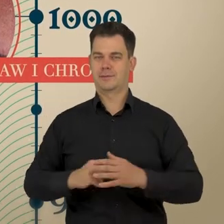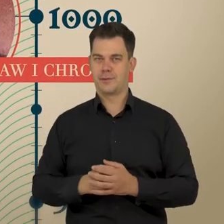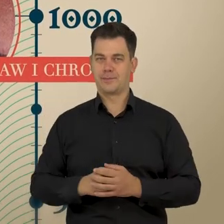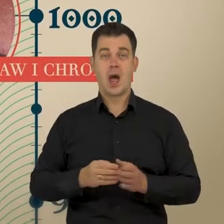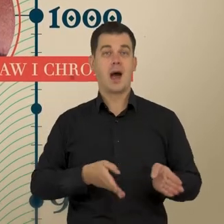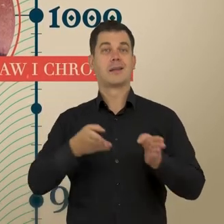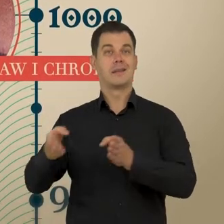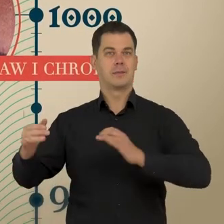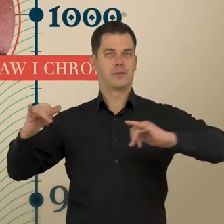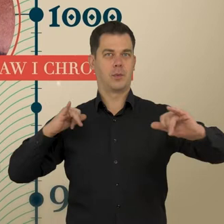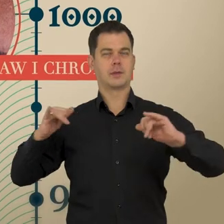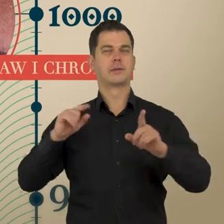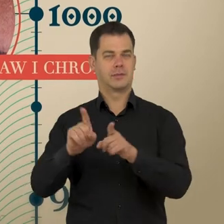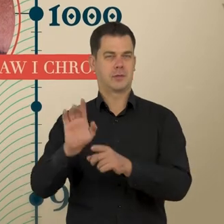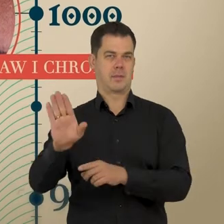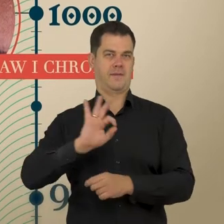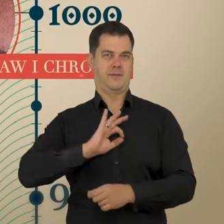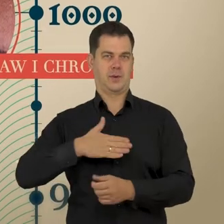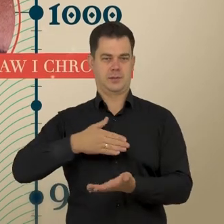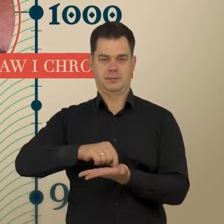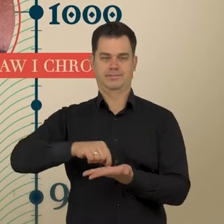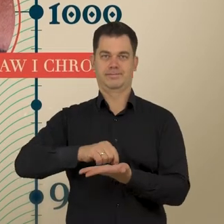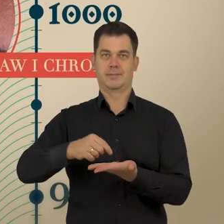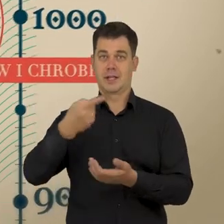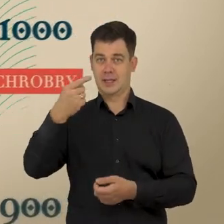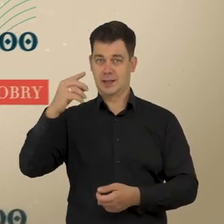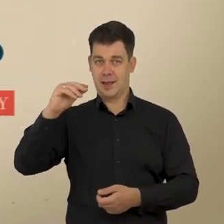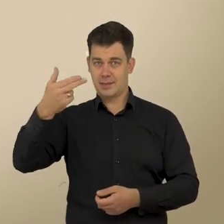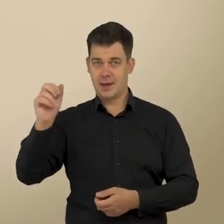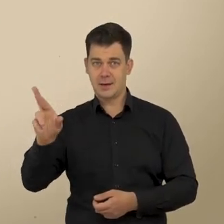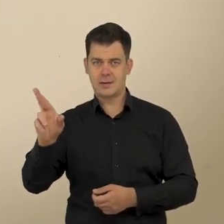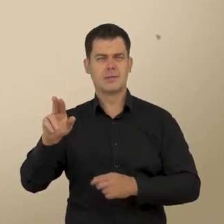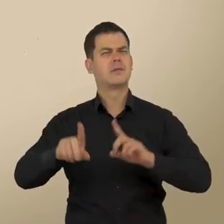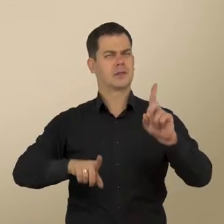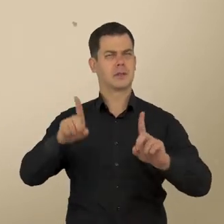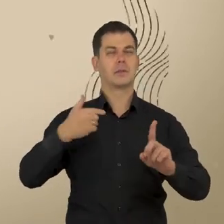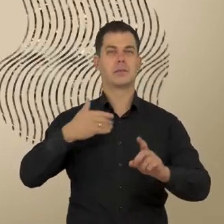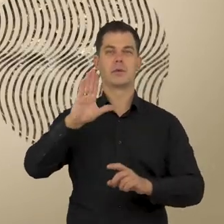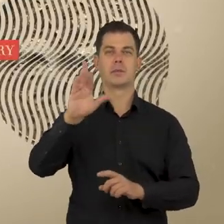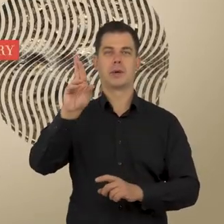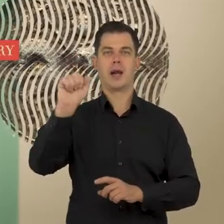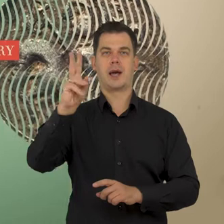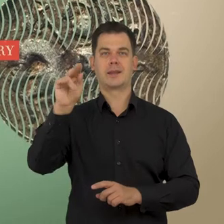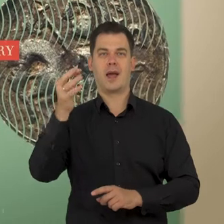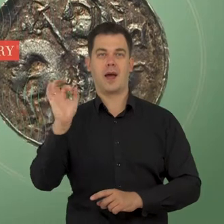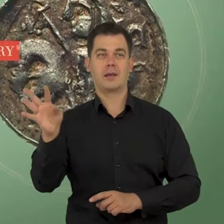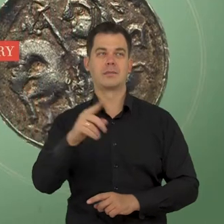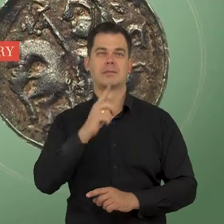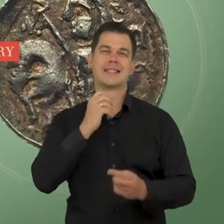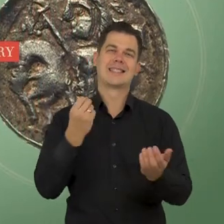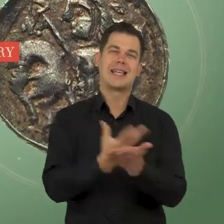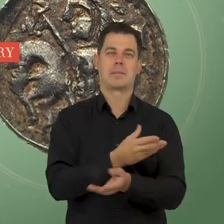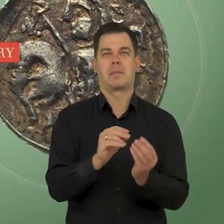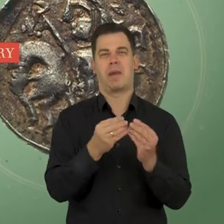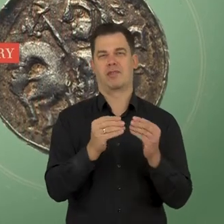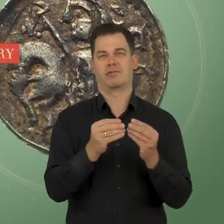chrześcijaństwa. Kolejni władcy Polski także biją swoje monety. Nie zawsze są to denary, czasami mniej wartościowe brakteaty, monety